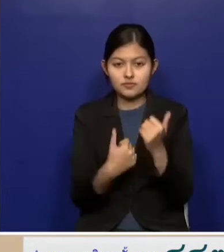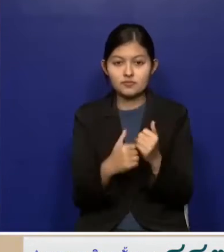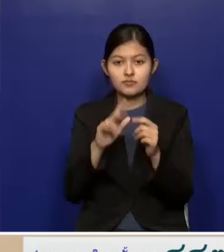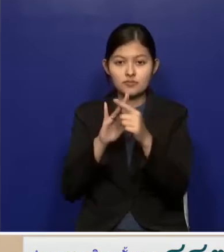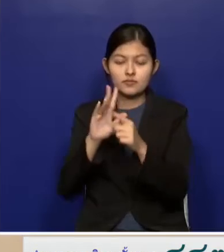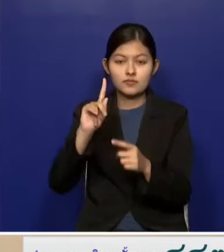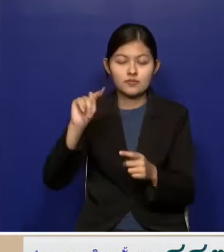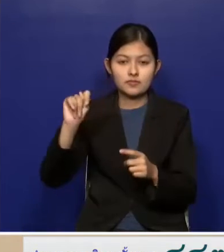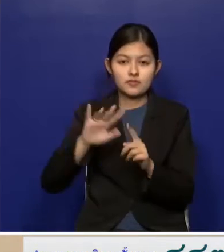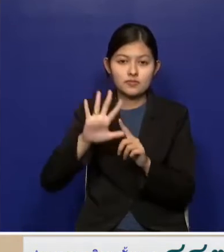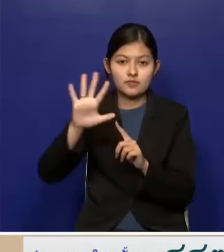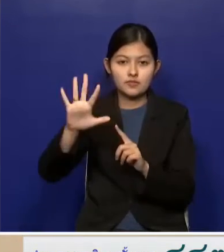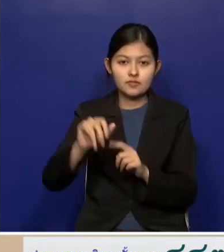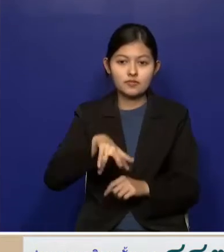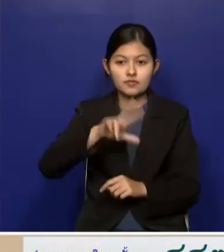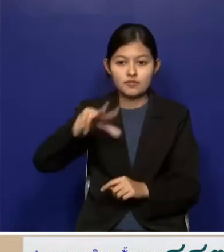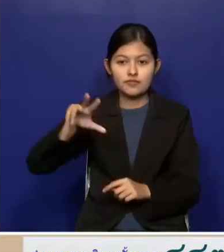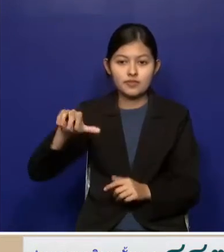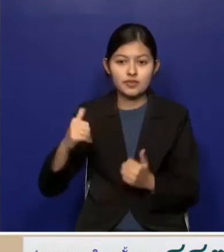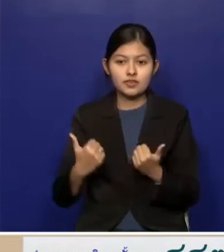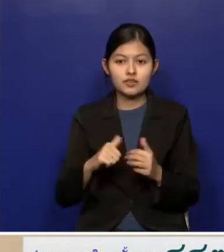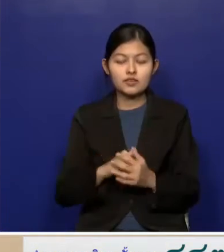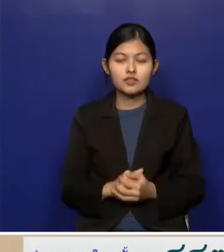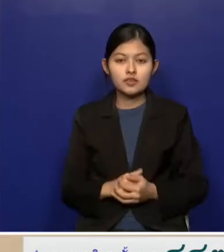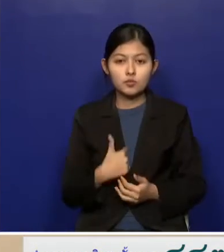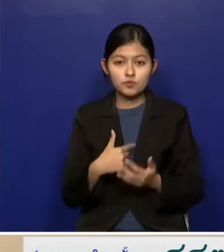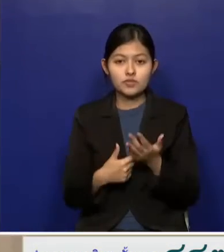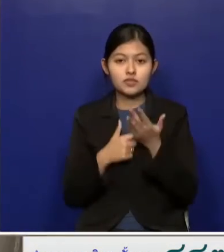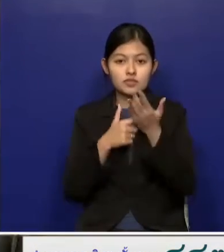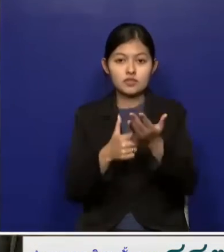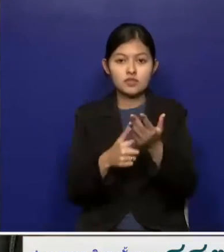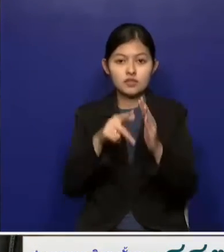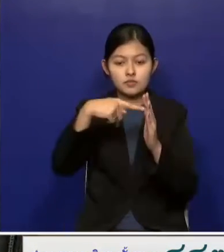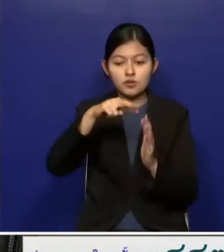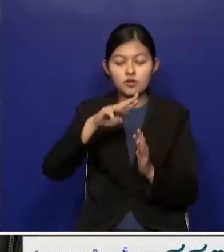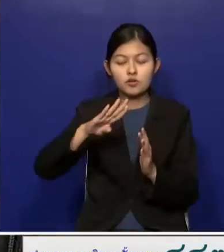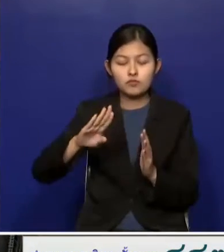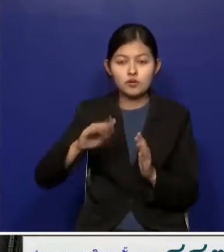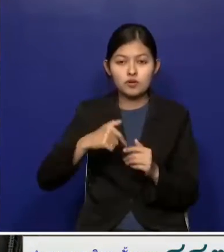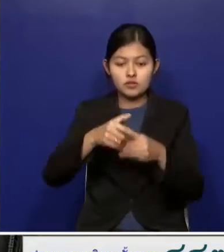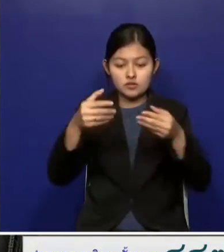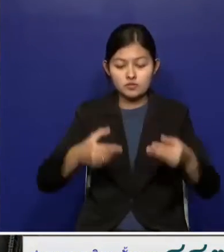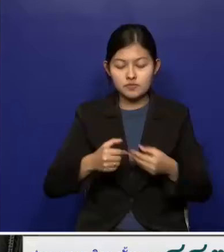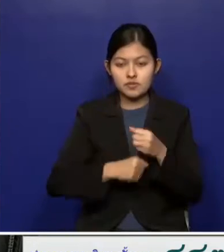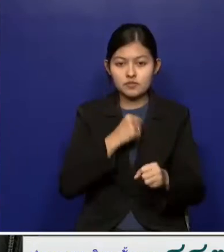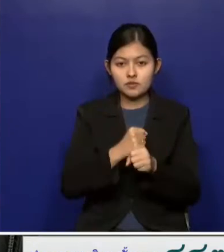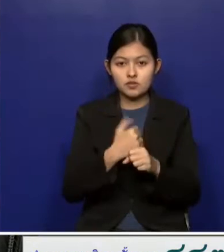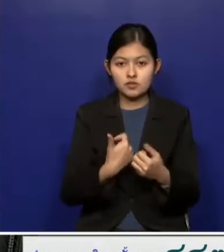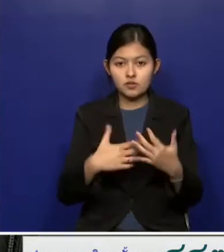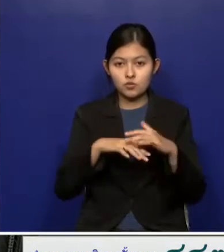พักเพื่อไทยกัผมในฐานหนาผู้เสนอร่าง พระบอ้อยและน้ตลสายฉบับที่พอสอร่วมกั